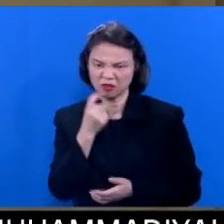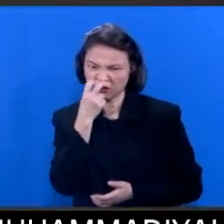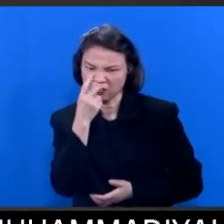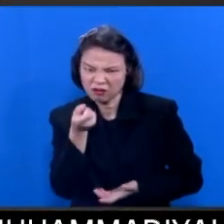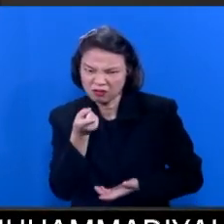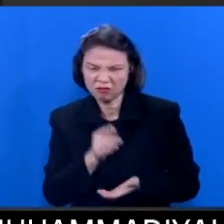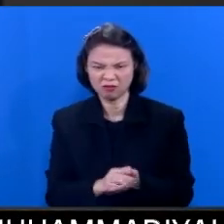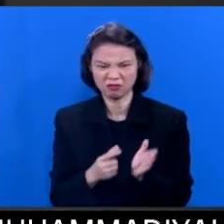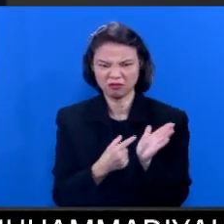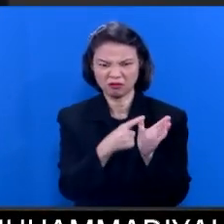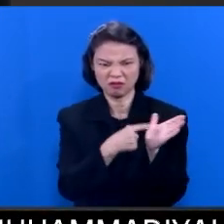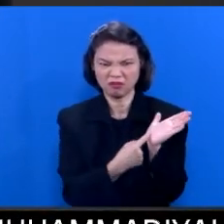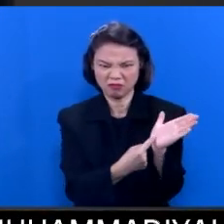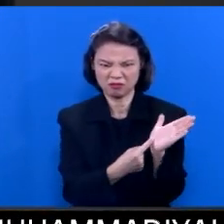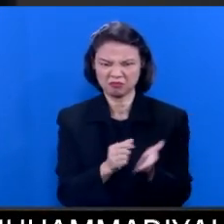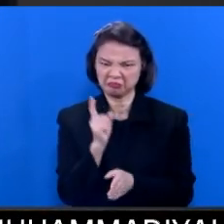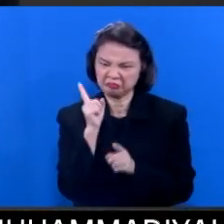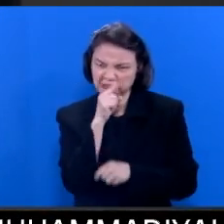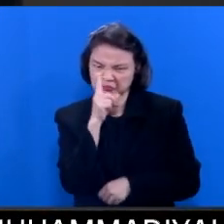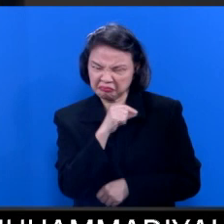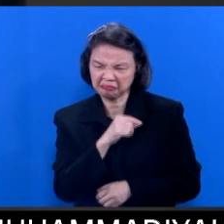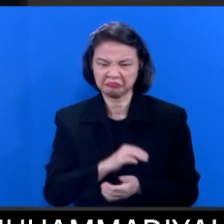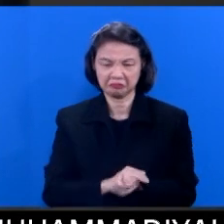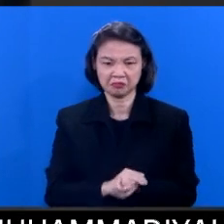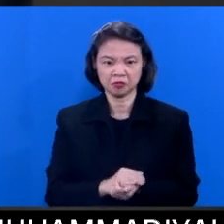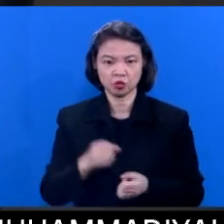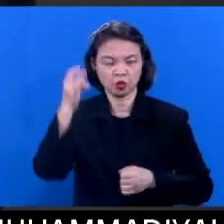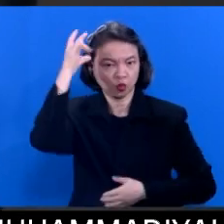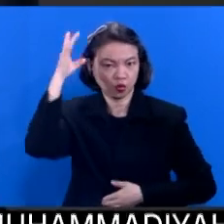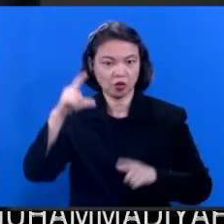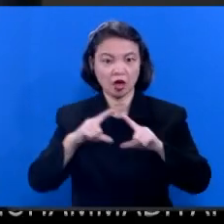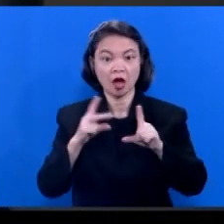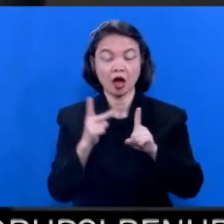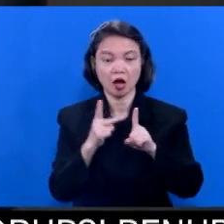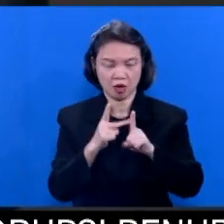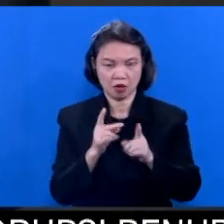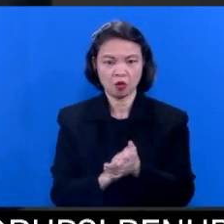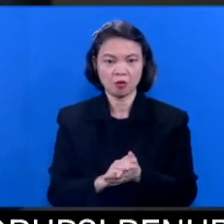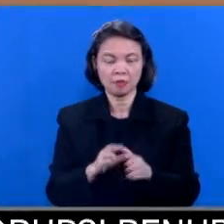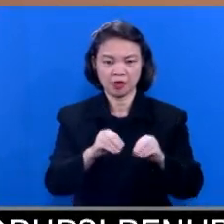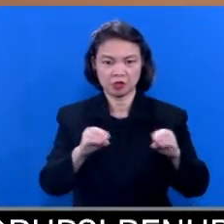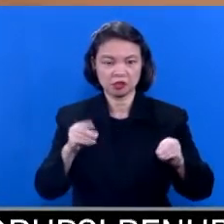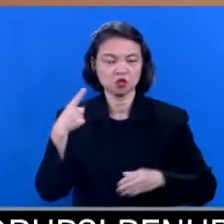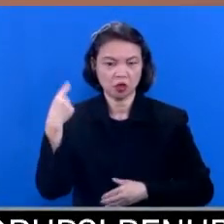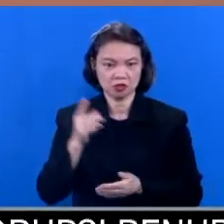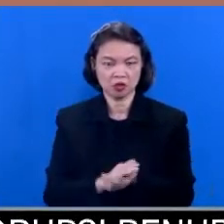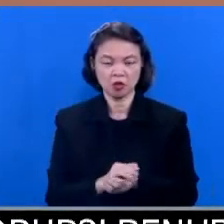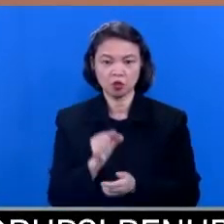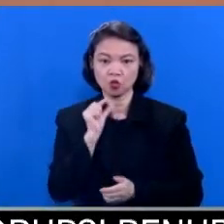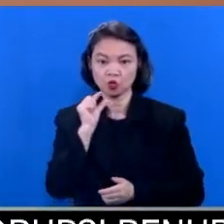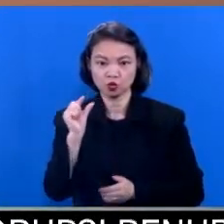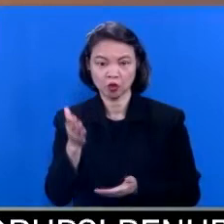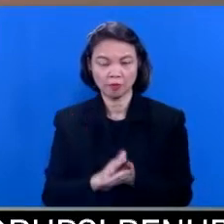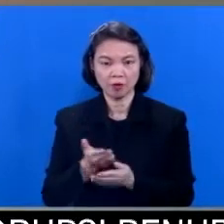diperlihatkan. Belakangan dari pemeriksaan polisi, pengemudi berinisial AHH merupakan pekerja swasta dan motif pelaku mengaku sebagai